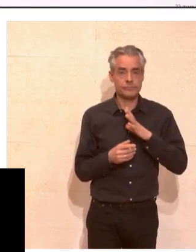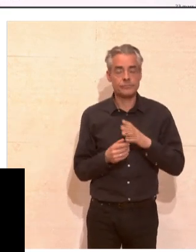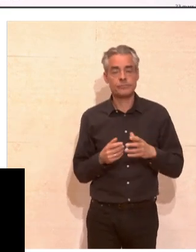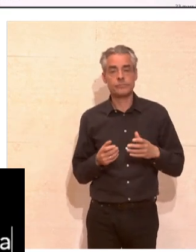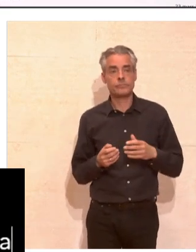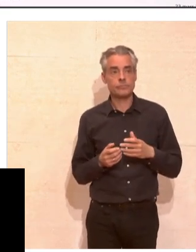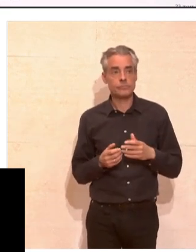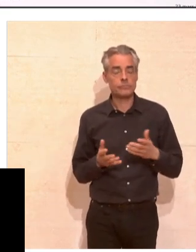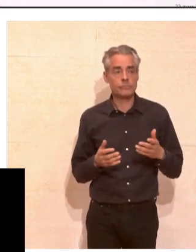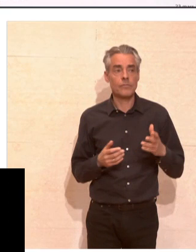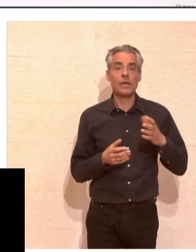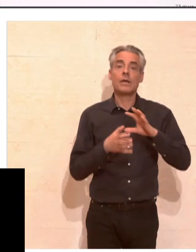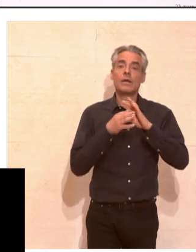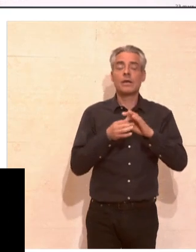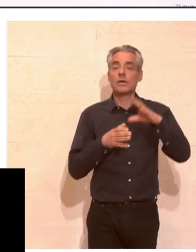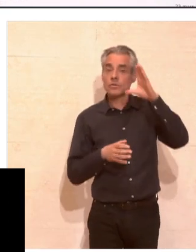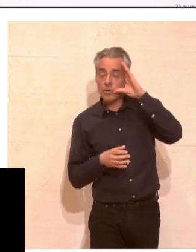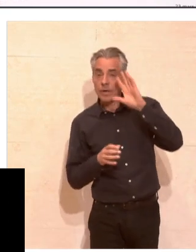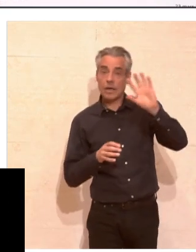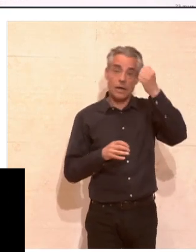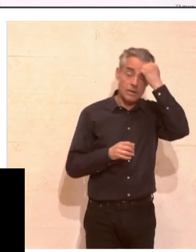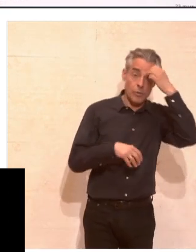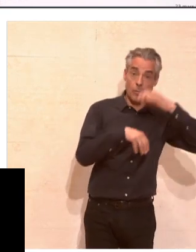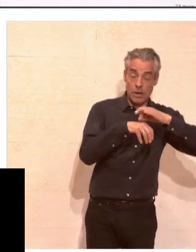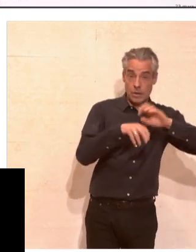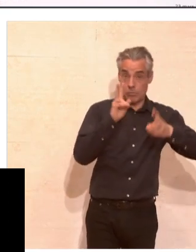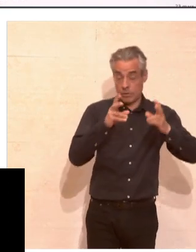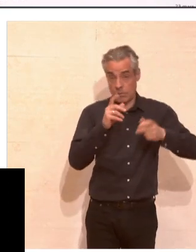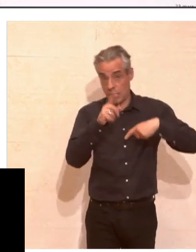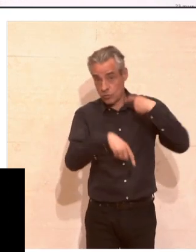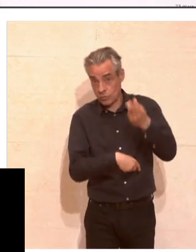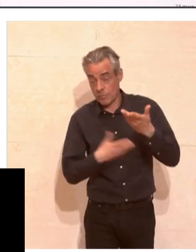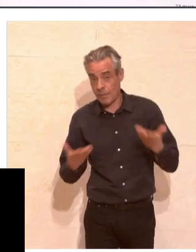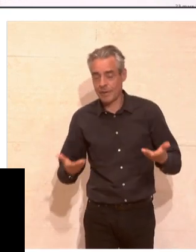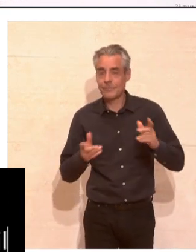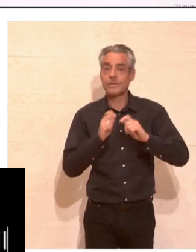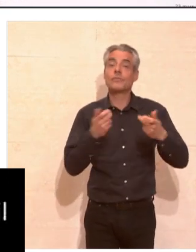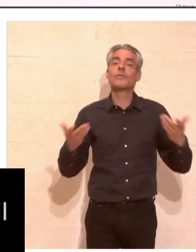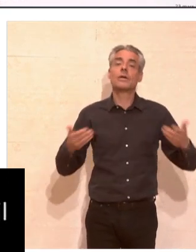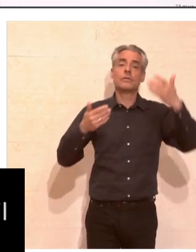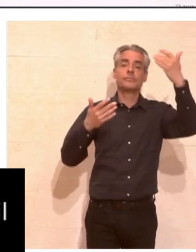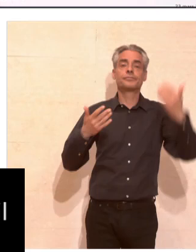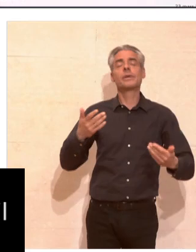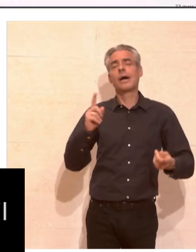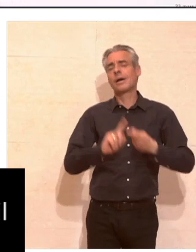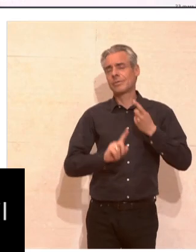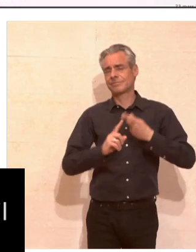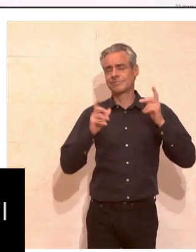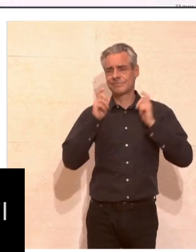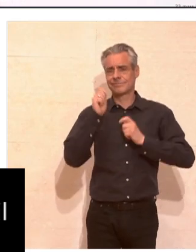toxines. Et donc il y a des liens entre sommeil et Alzheimer, voilà, on pourra en parler aussi une journée. Et puis donc voilà, faire vraiment